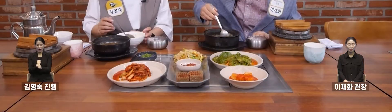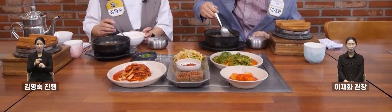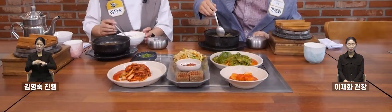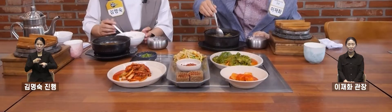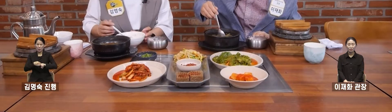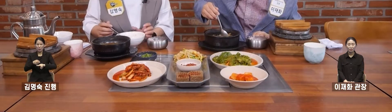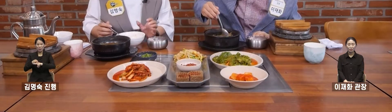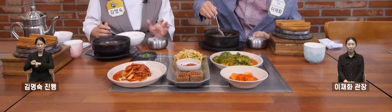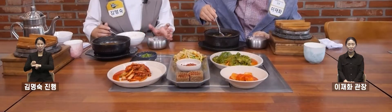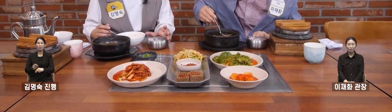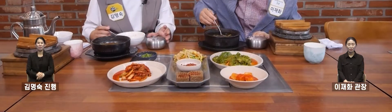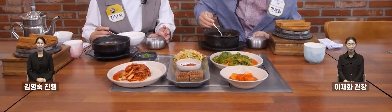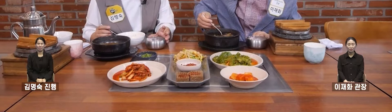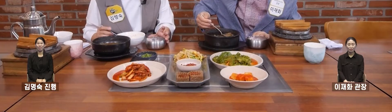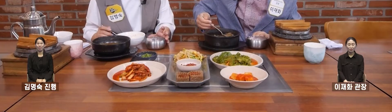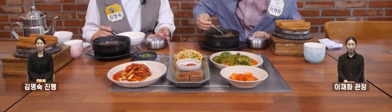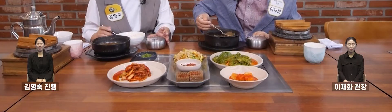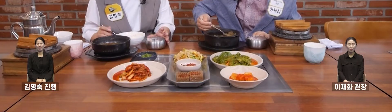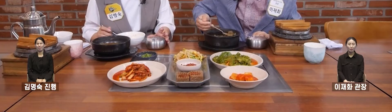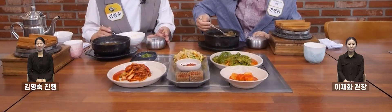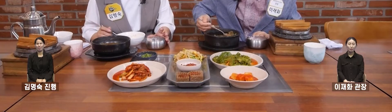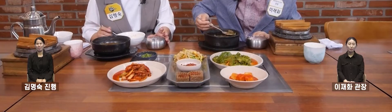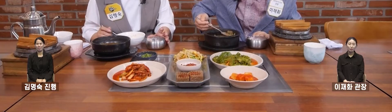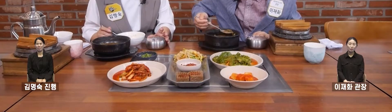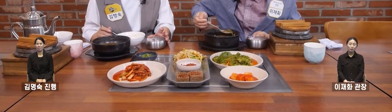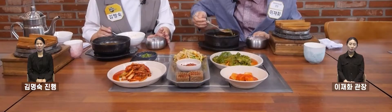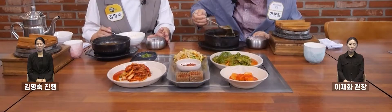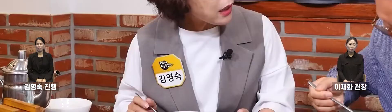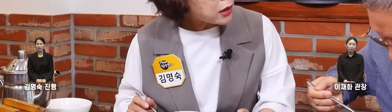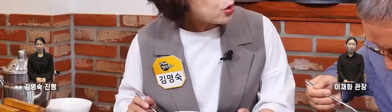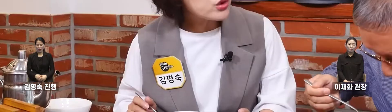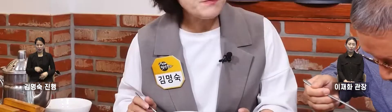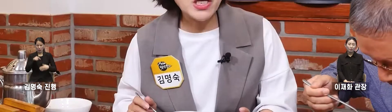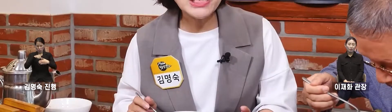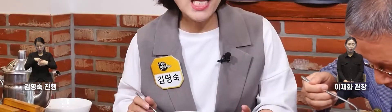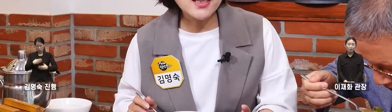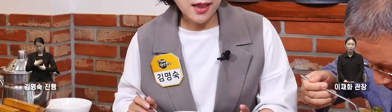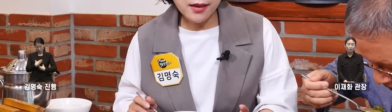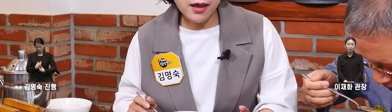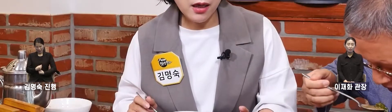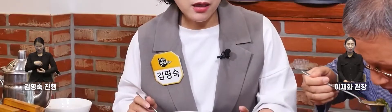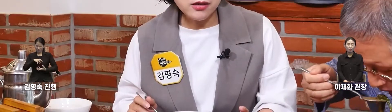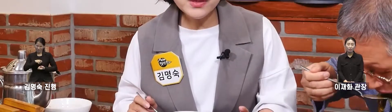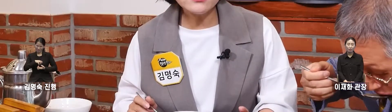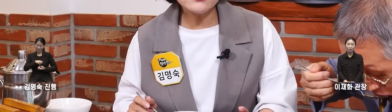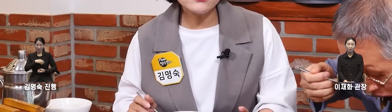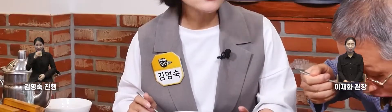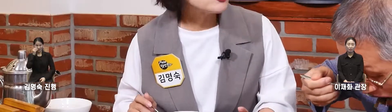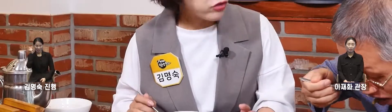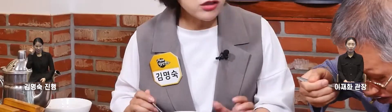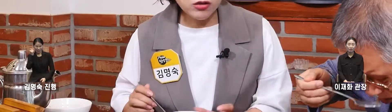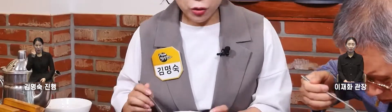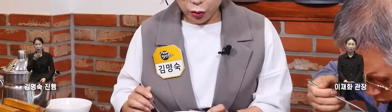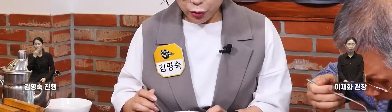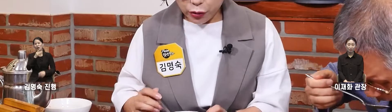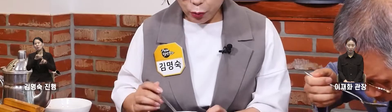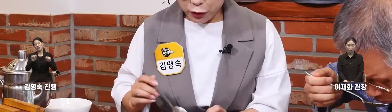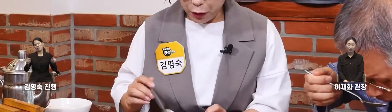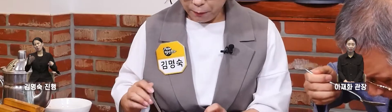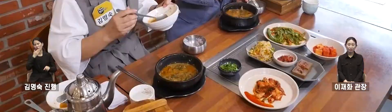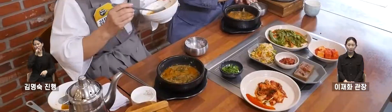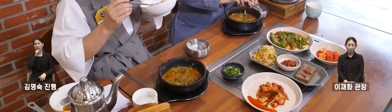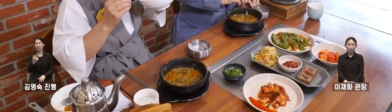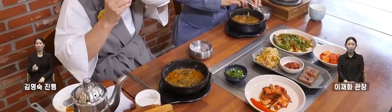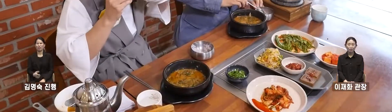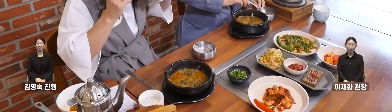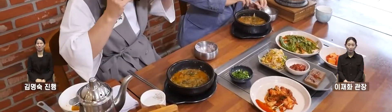음식을 하시니까 일단은 뭐 편안하게, 속이 편안하게 음식을 드실 수 있는 거죠. 이곳에